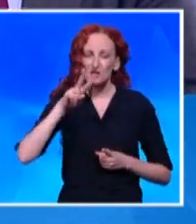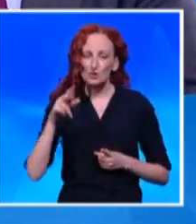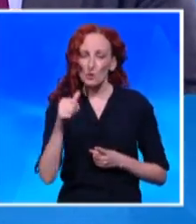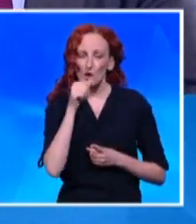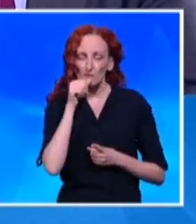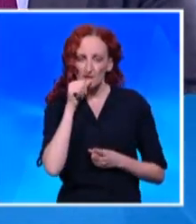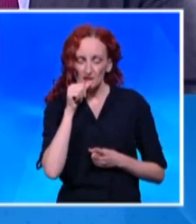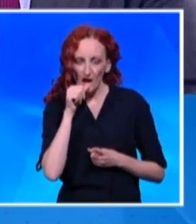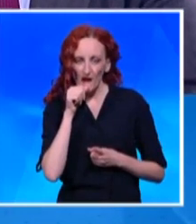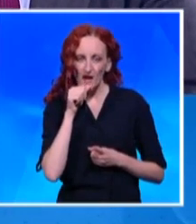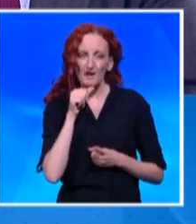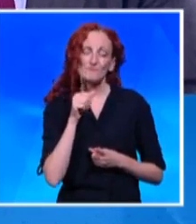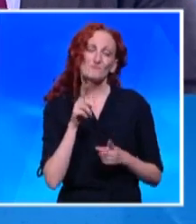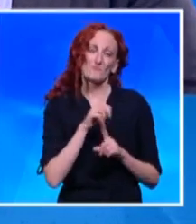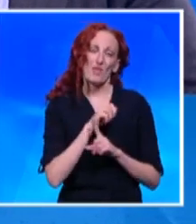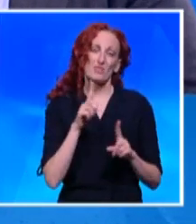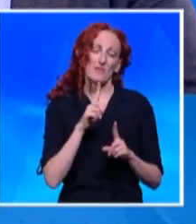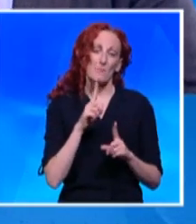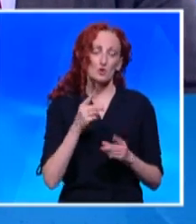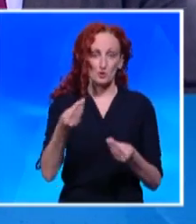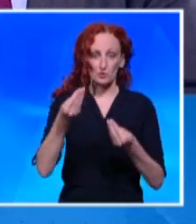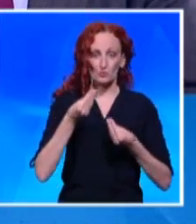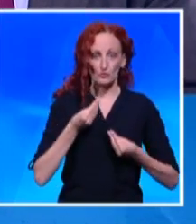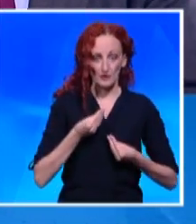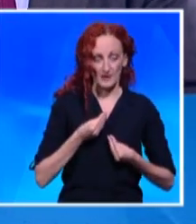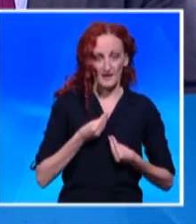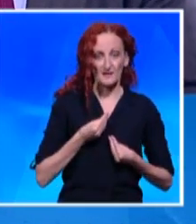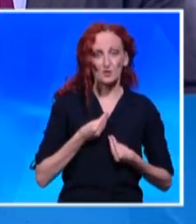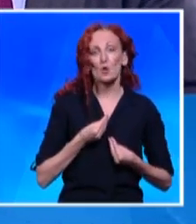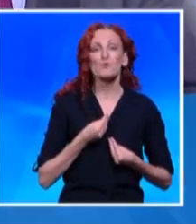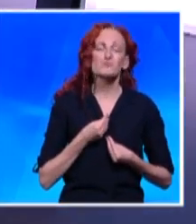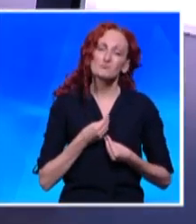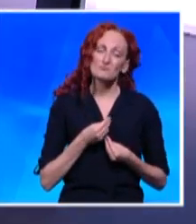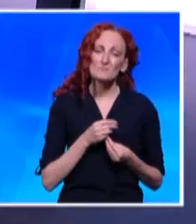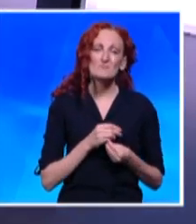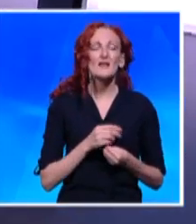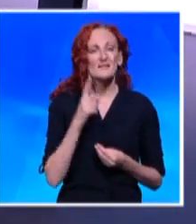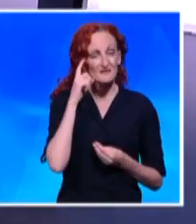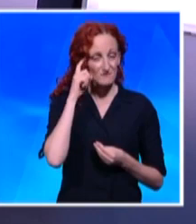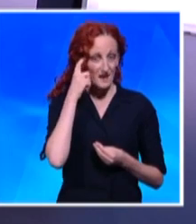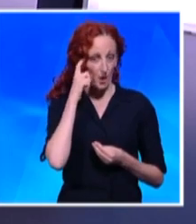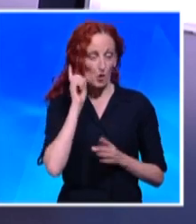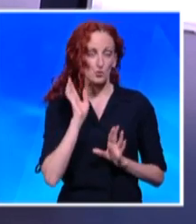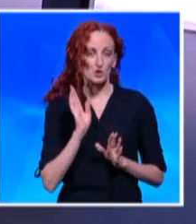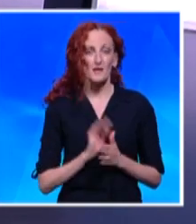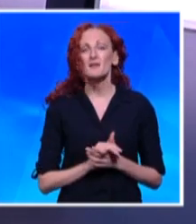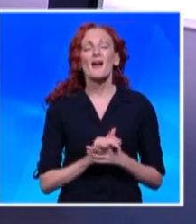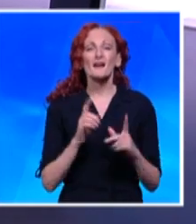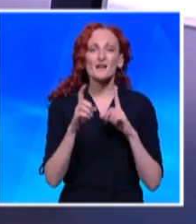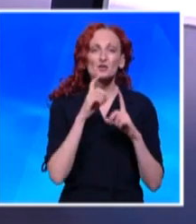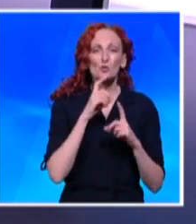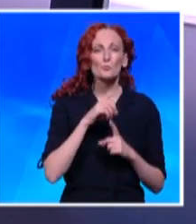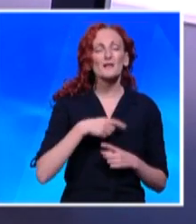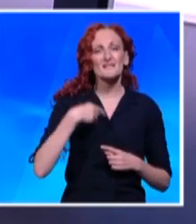така нататък, все още не може да ни доведе до заключение. А как ще коментирате следващата снимка, която ще ви покажем? Хора в